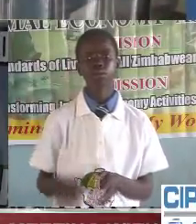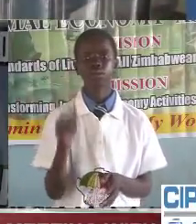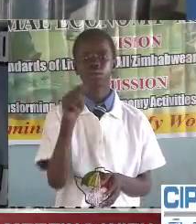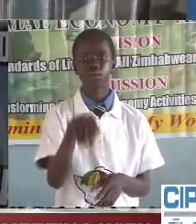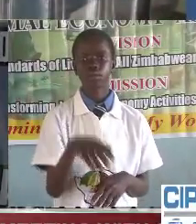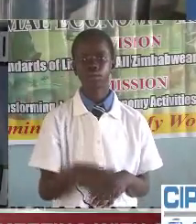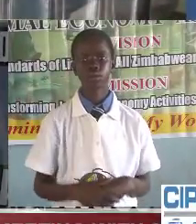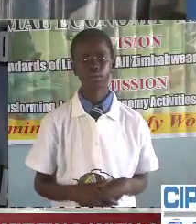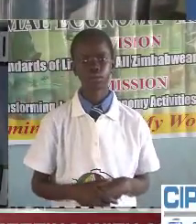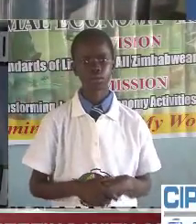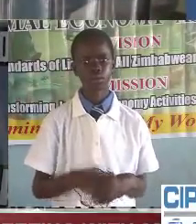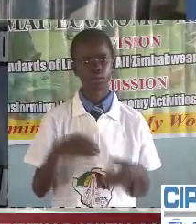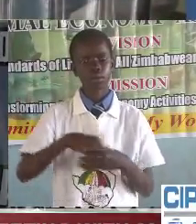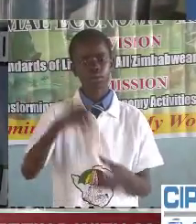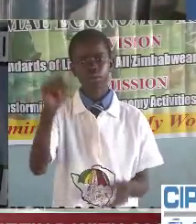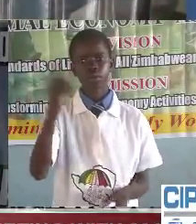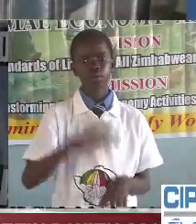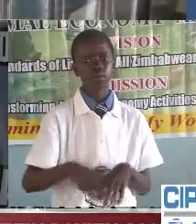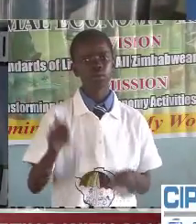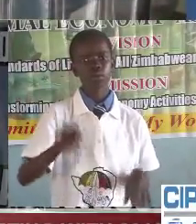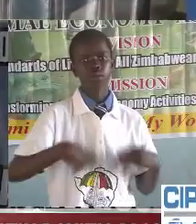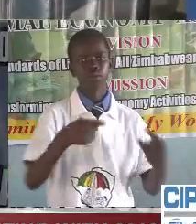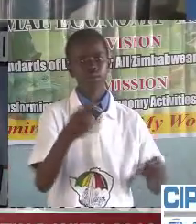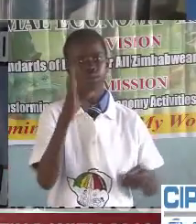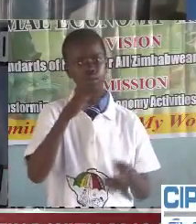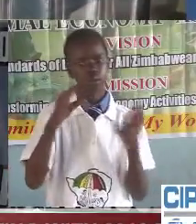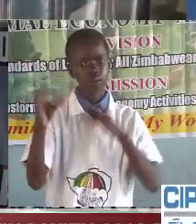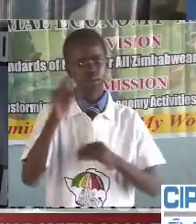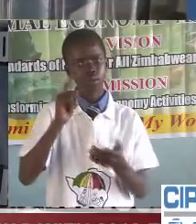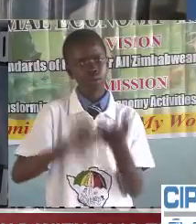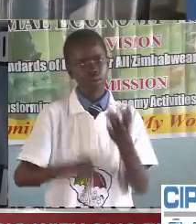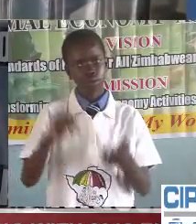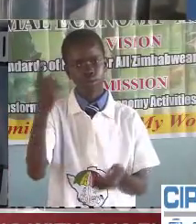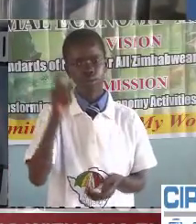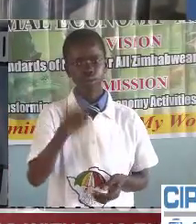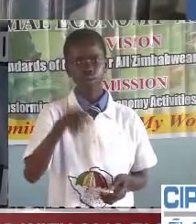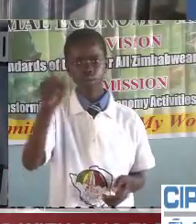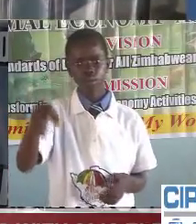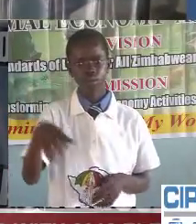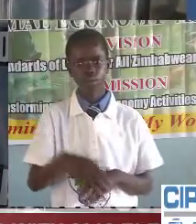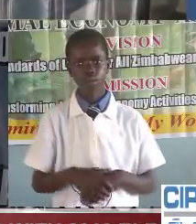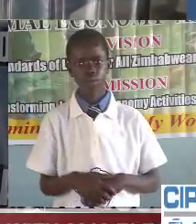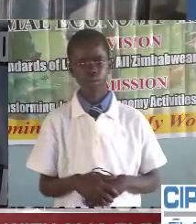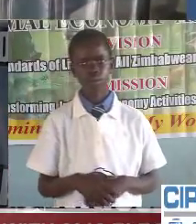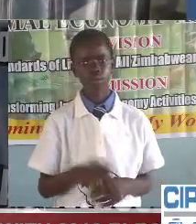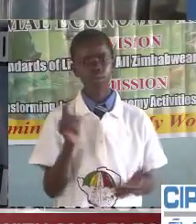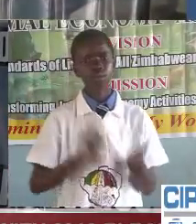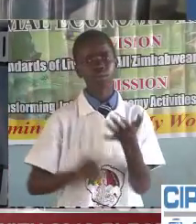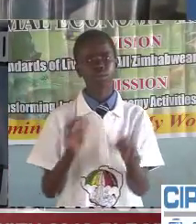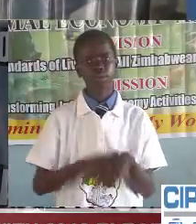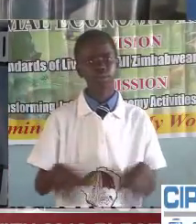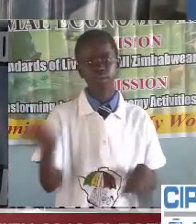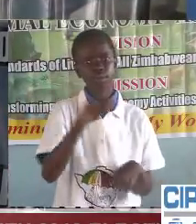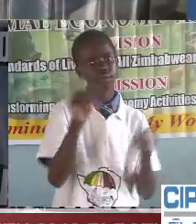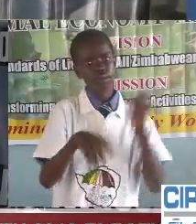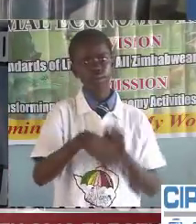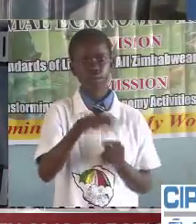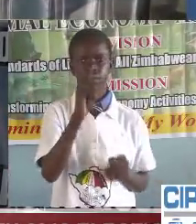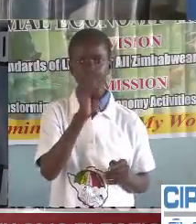ma-informal trader. Ndo mitemo yachanoisa. Saka chokutanga ma-informal traders chandinoita ndichipinda kukanzo,